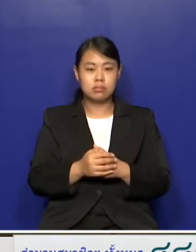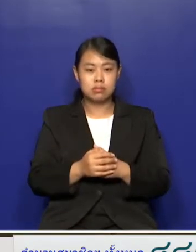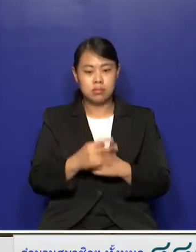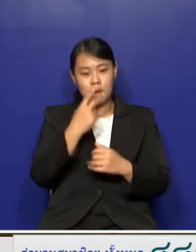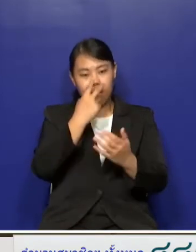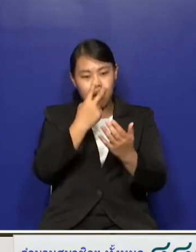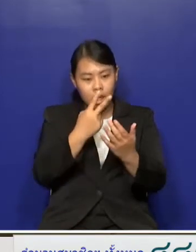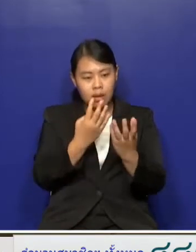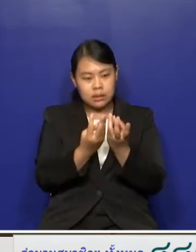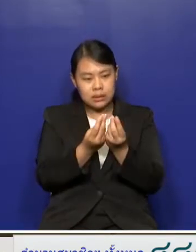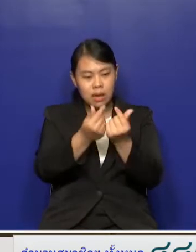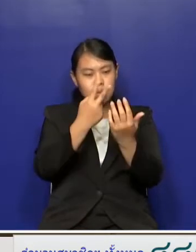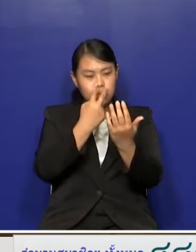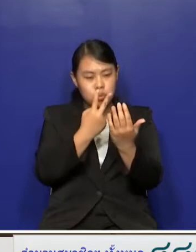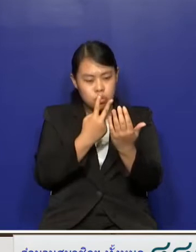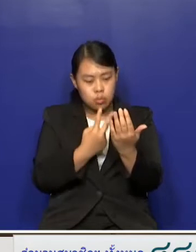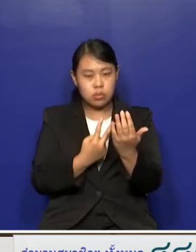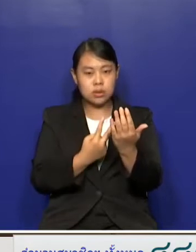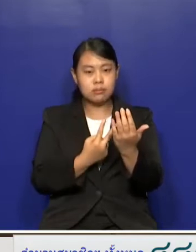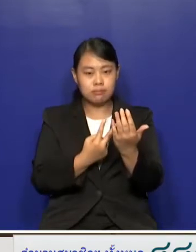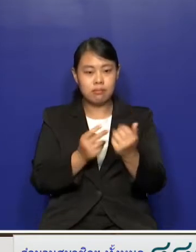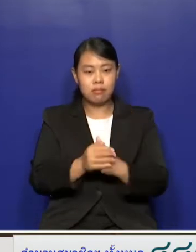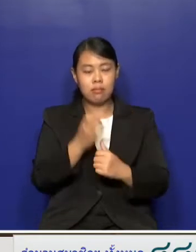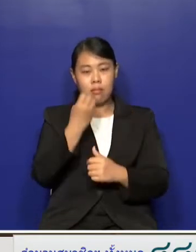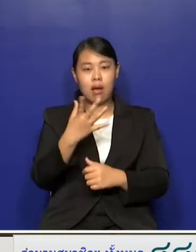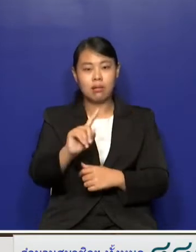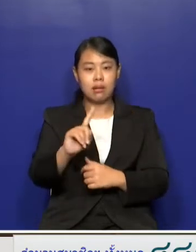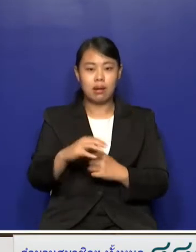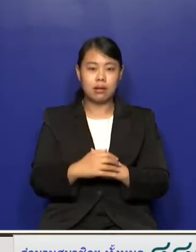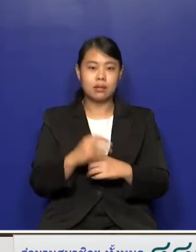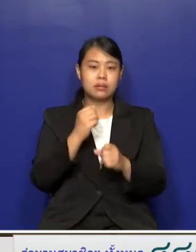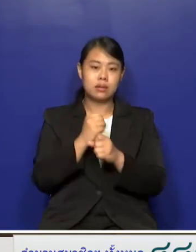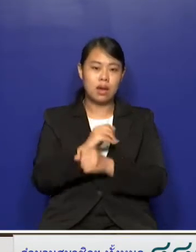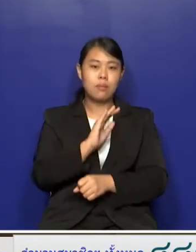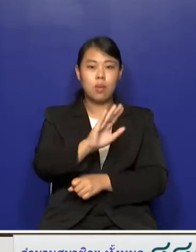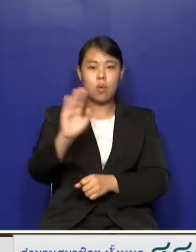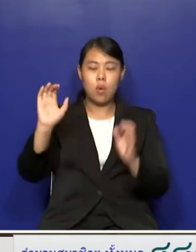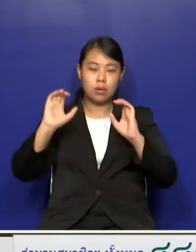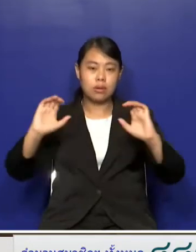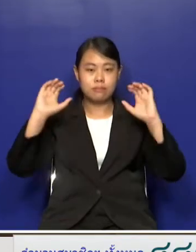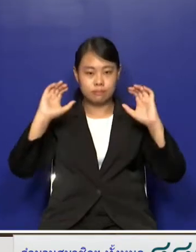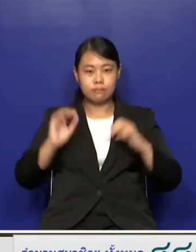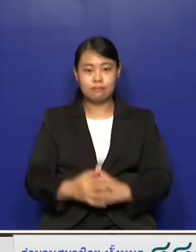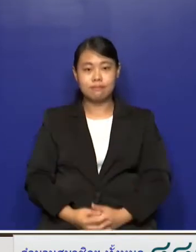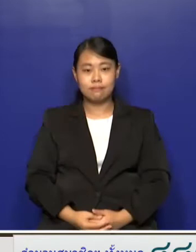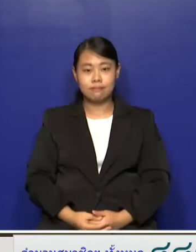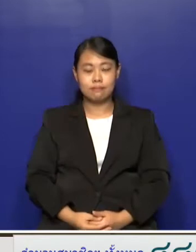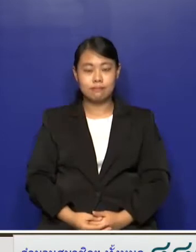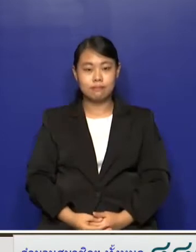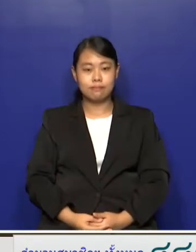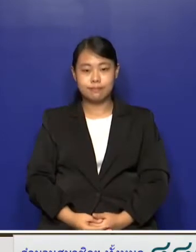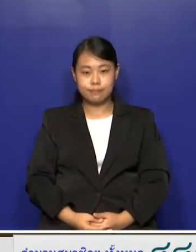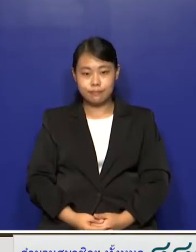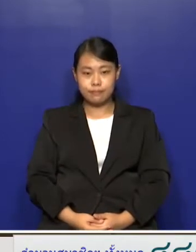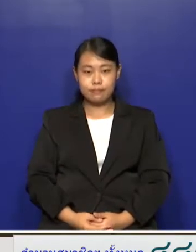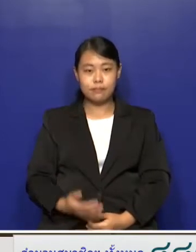ดูในรายละเอียดแล้วส่วนใหญ่นะครับก็เป็นการดำเนินงานของหน่วยงานของรัฐแต่ผม